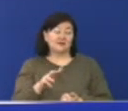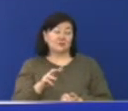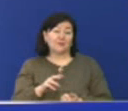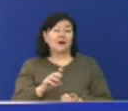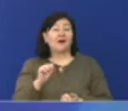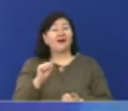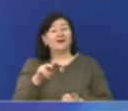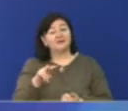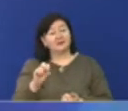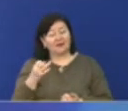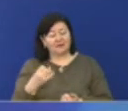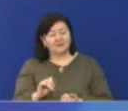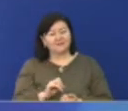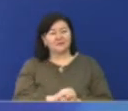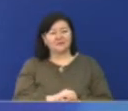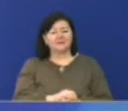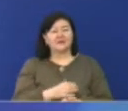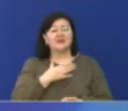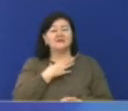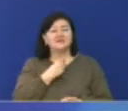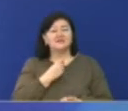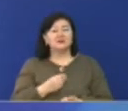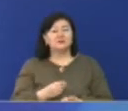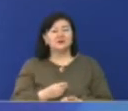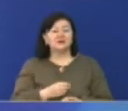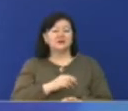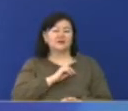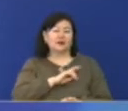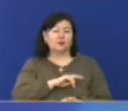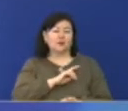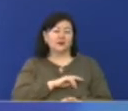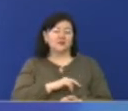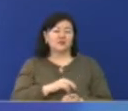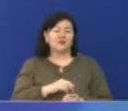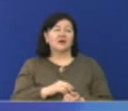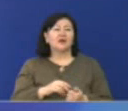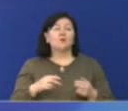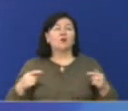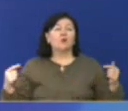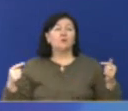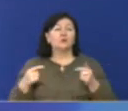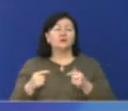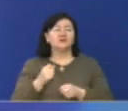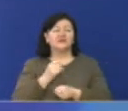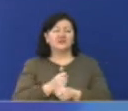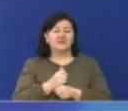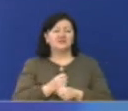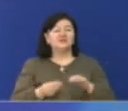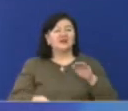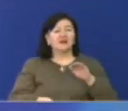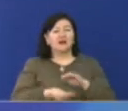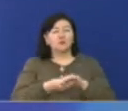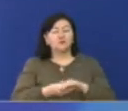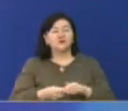Алтай. В Семье представители агентства Республики Казахстан по противодействию коррупции организовали для действующих чиновников